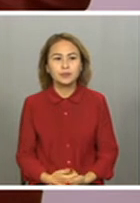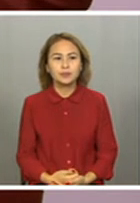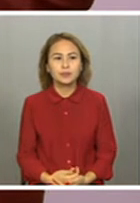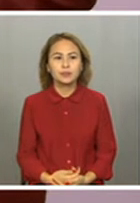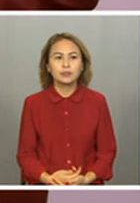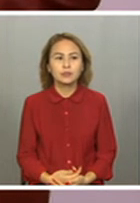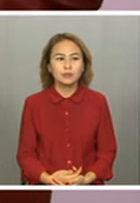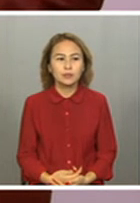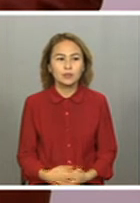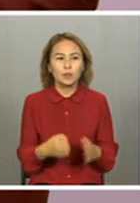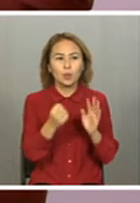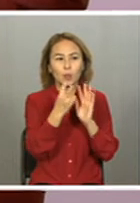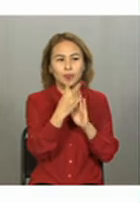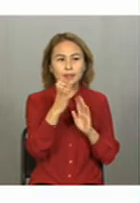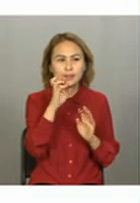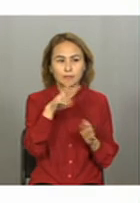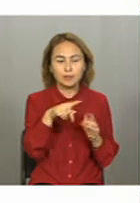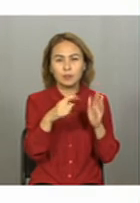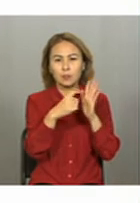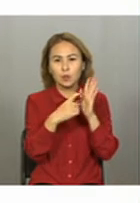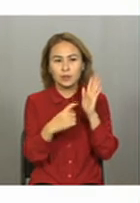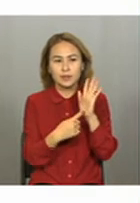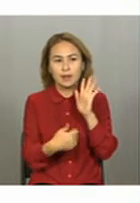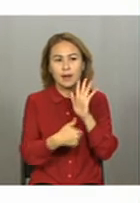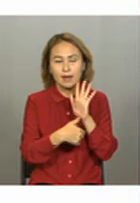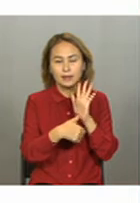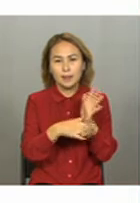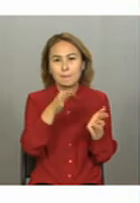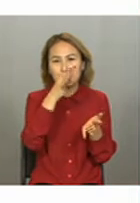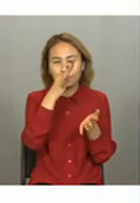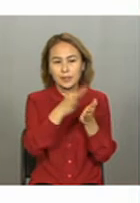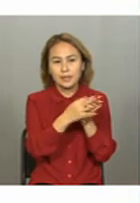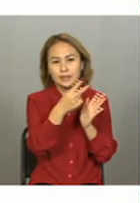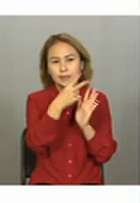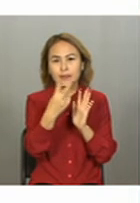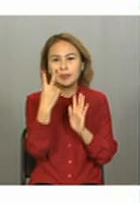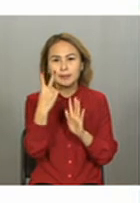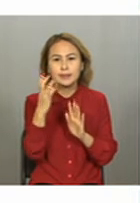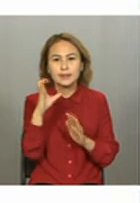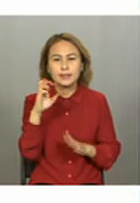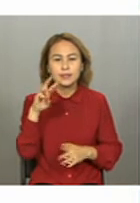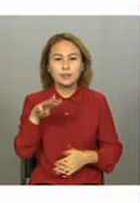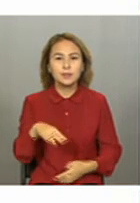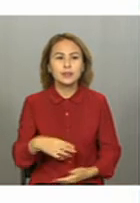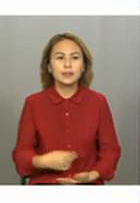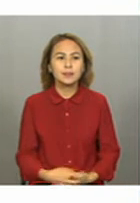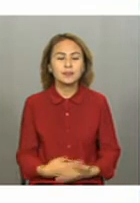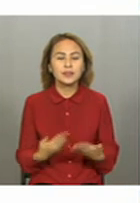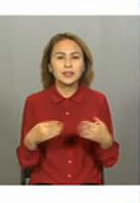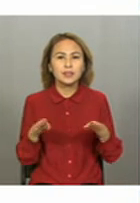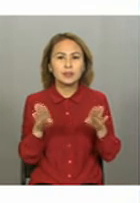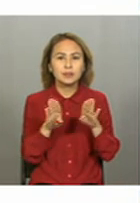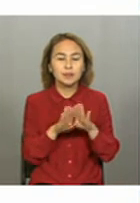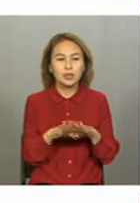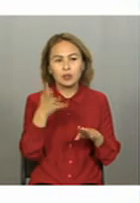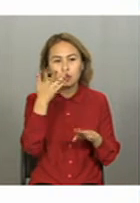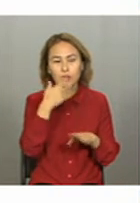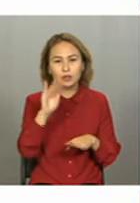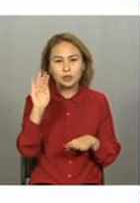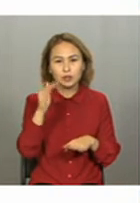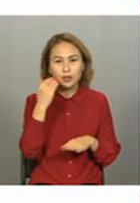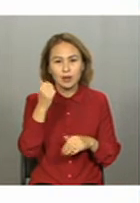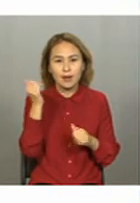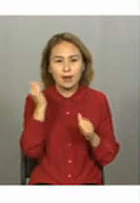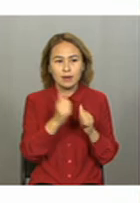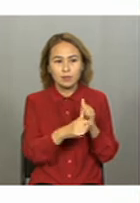12 сантиметр мен 6-ның бөліндісінің мәні 2 сантиметрге тең. Демек, күлгін жолақтың әр